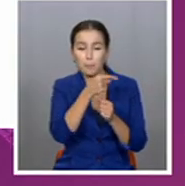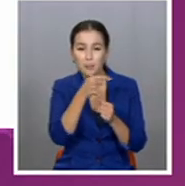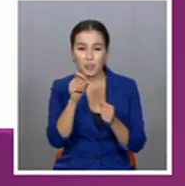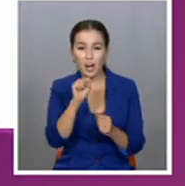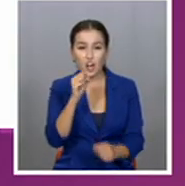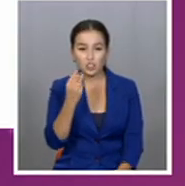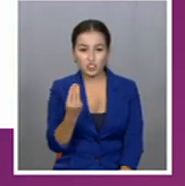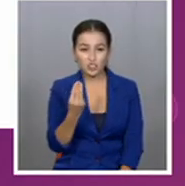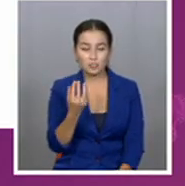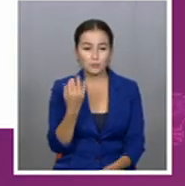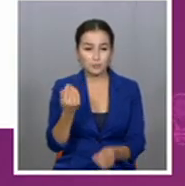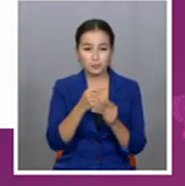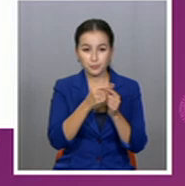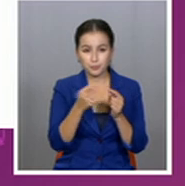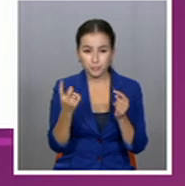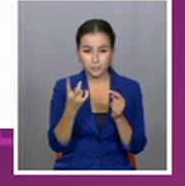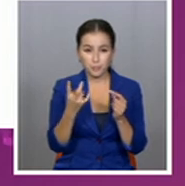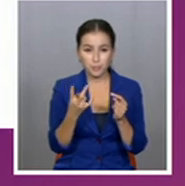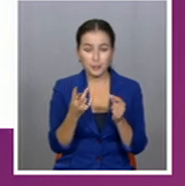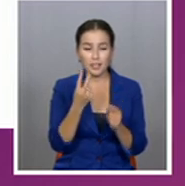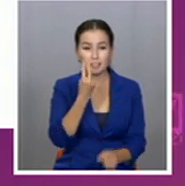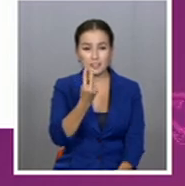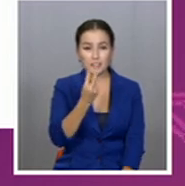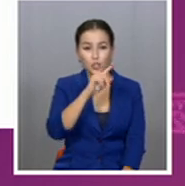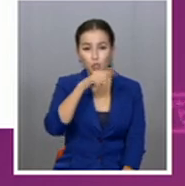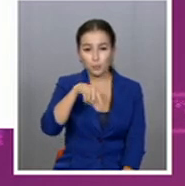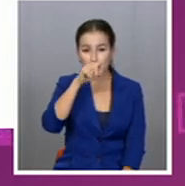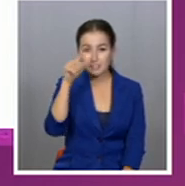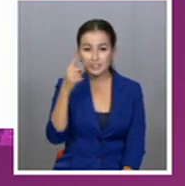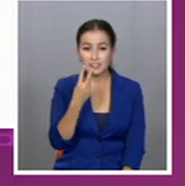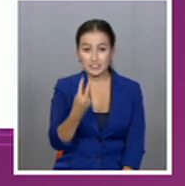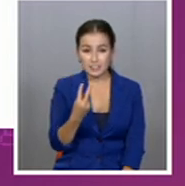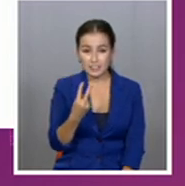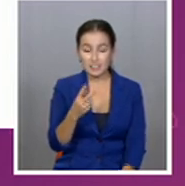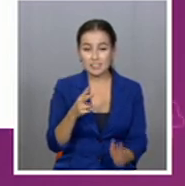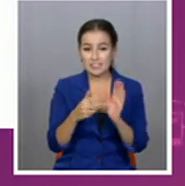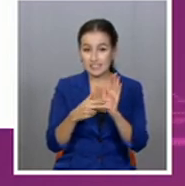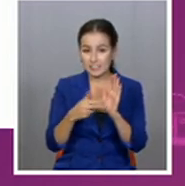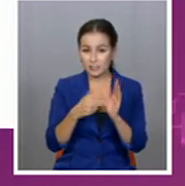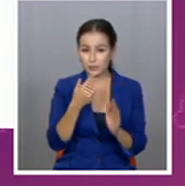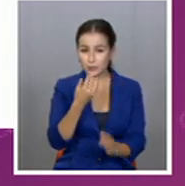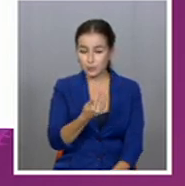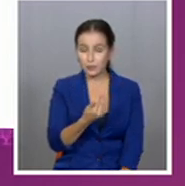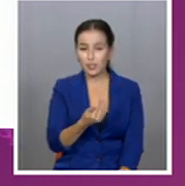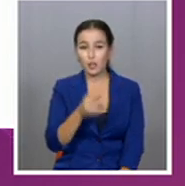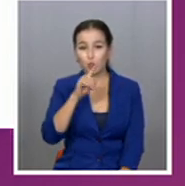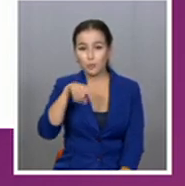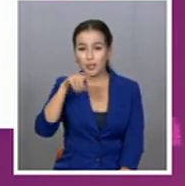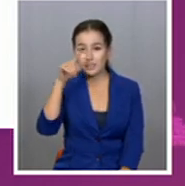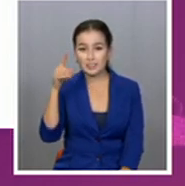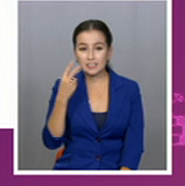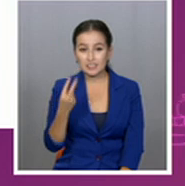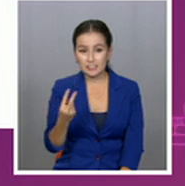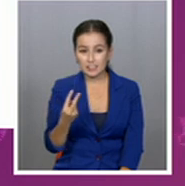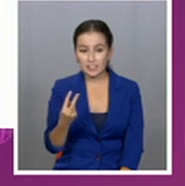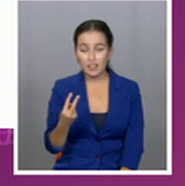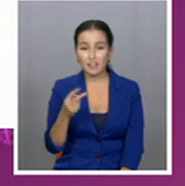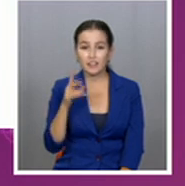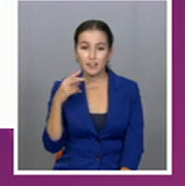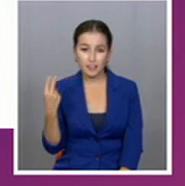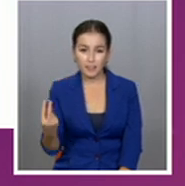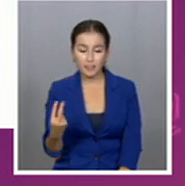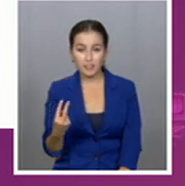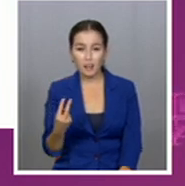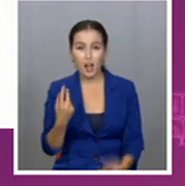және түбірдің астын аламыз. 2 түбір асты 2-нің квадраты 8, түбір асты 2-нің квадраты 2,